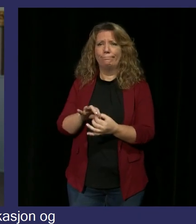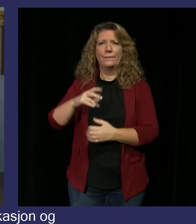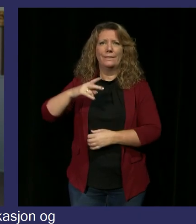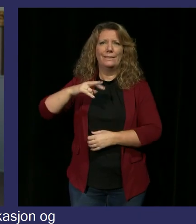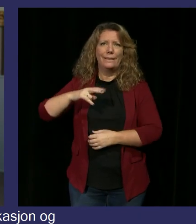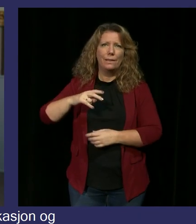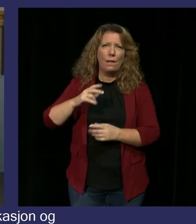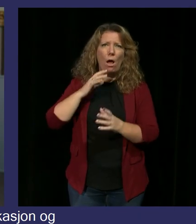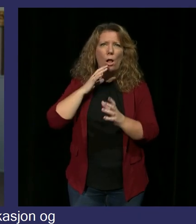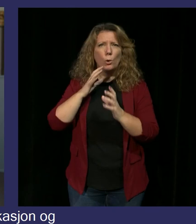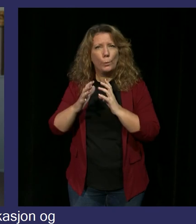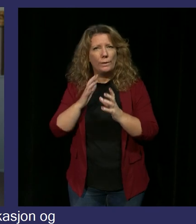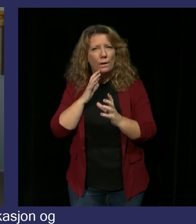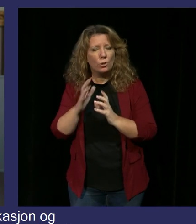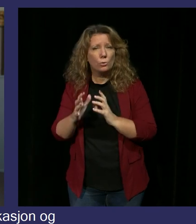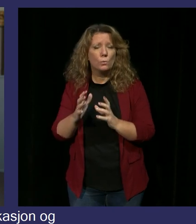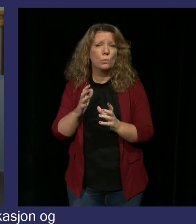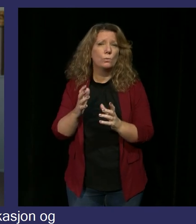kommunikasjon